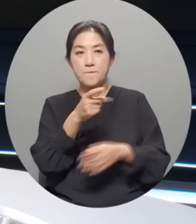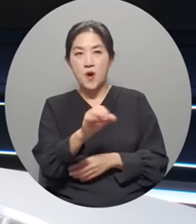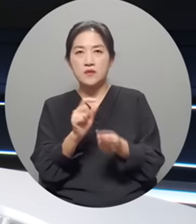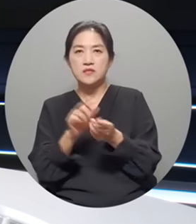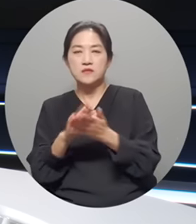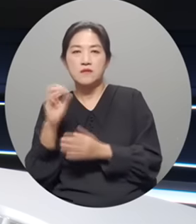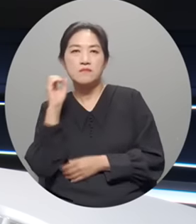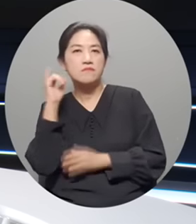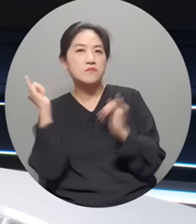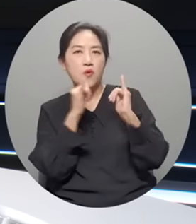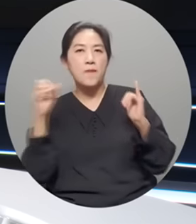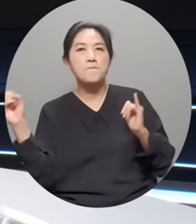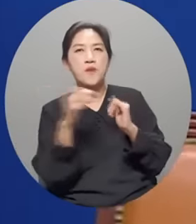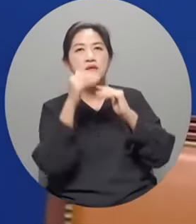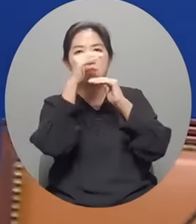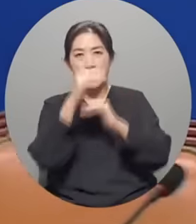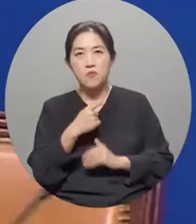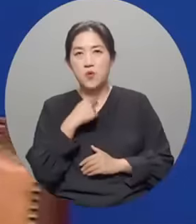보도합니다.